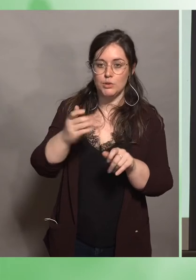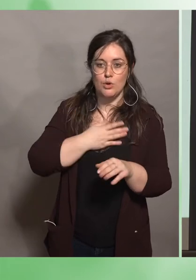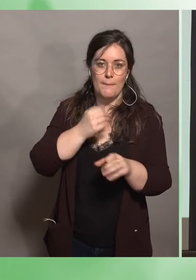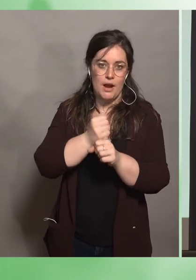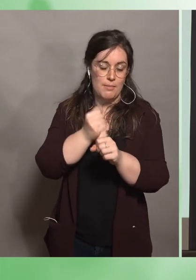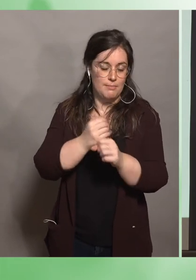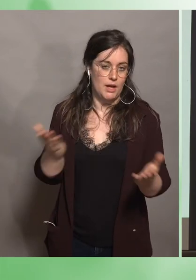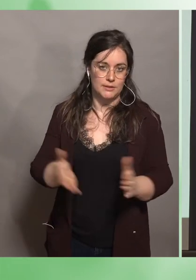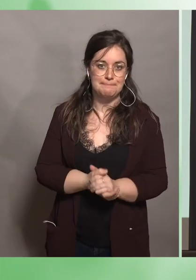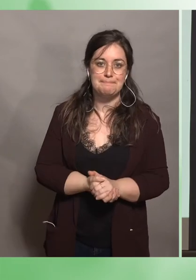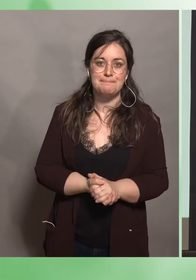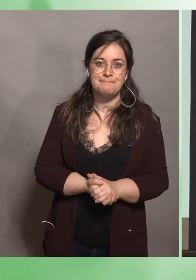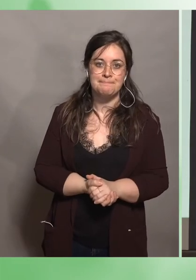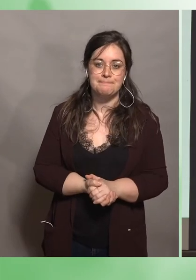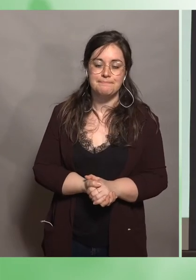Arbeit ausüben.